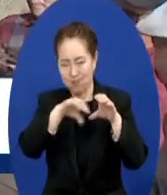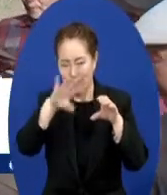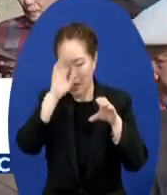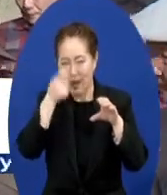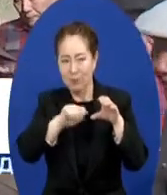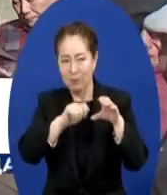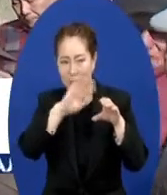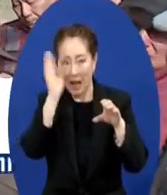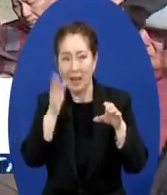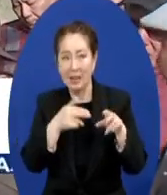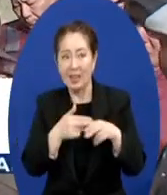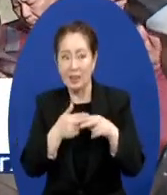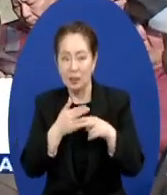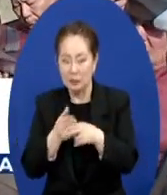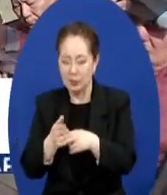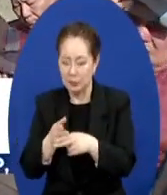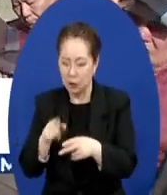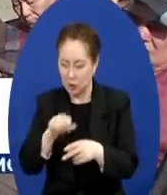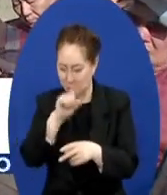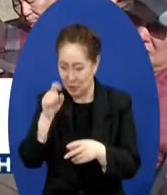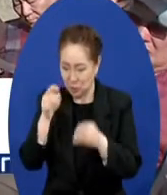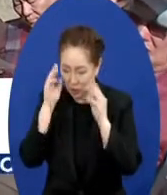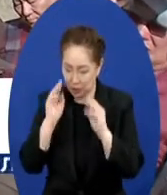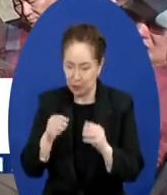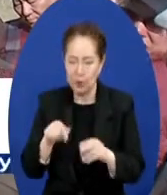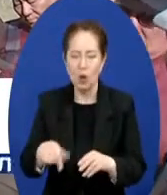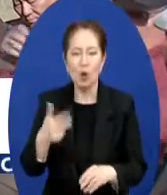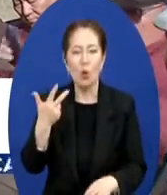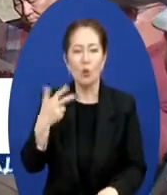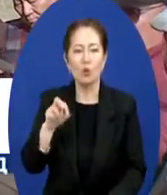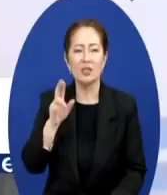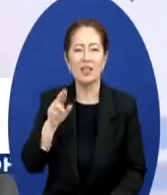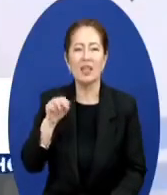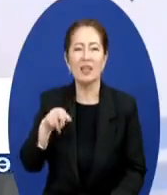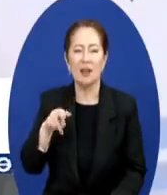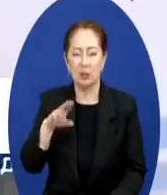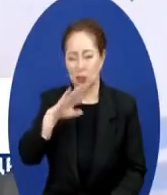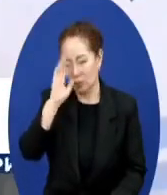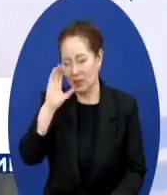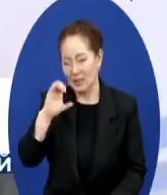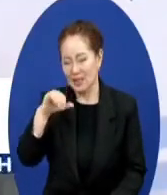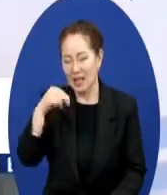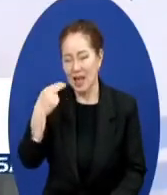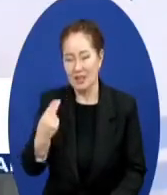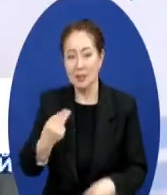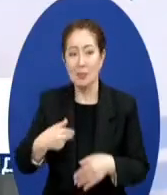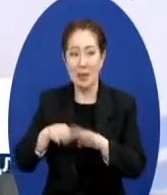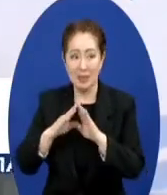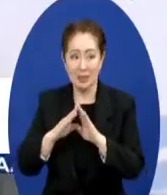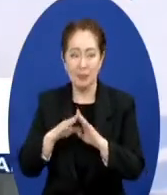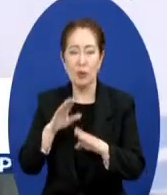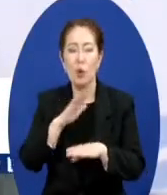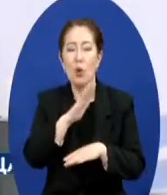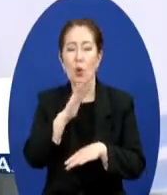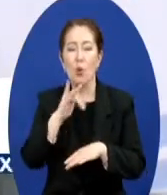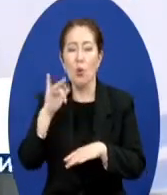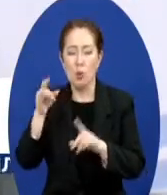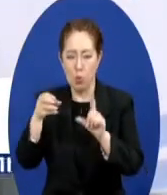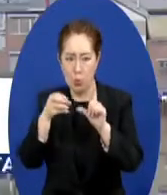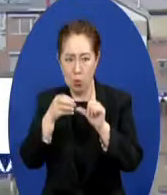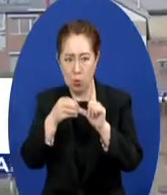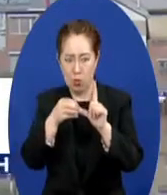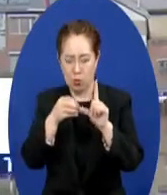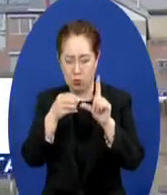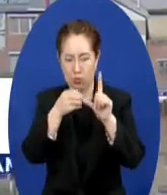явж байгаа. Тэрний асуудал шийдэгдэн. Энэ 30 одоо хэлбэт энэ дулаан цэцэгт баригдана. Уурын зуухаар халаалтын системийн шийдэхэд